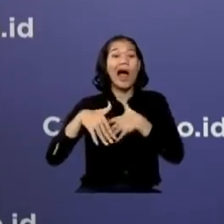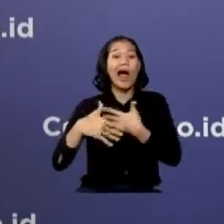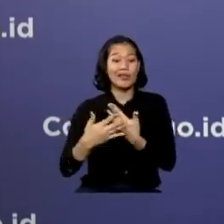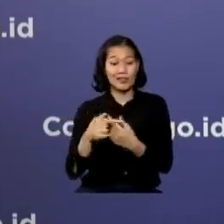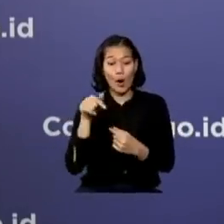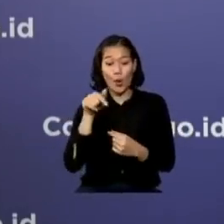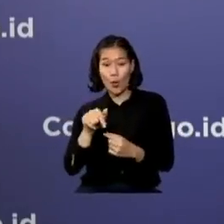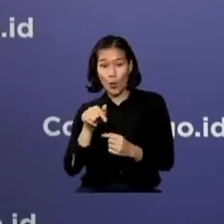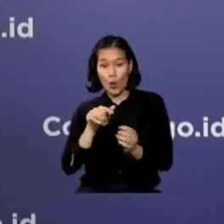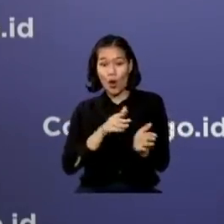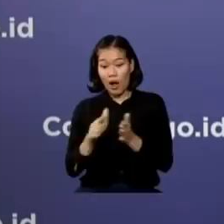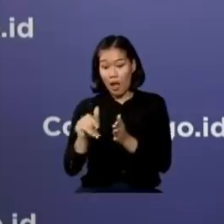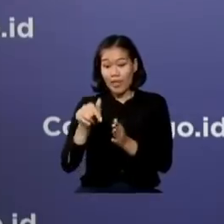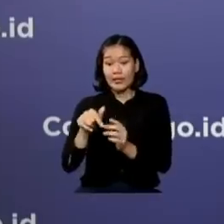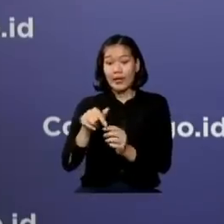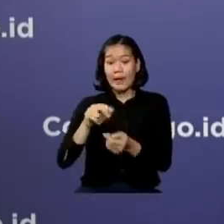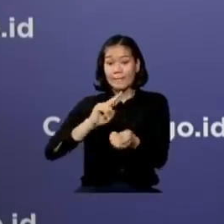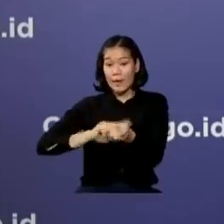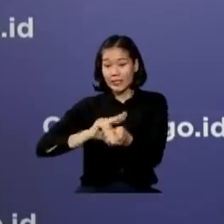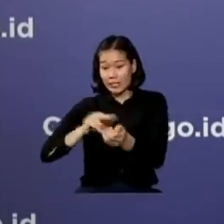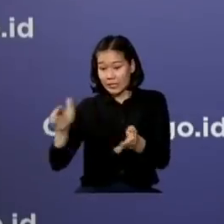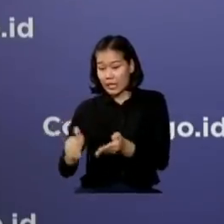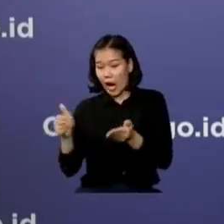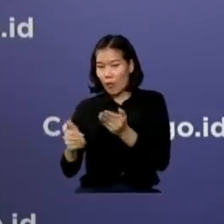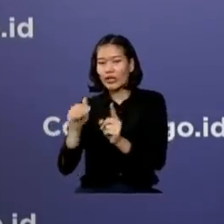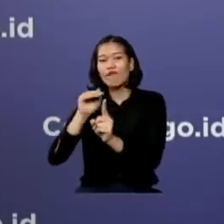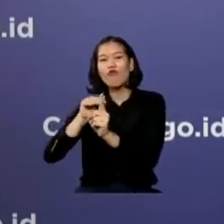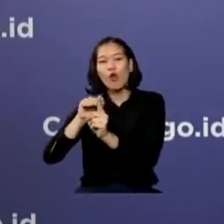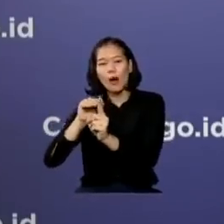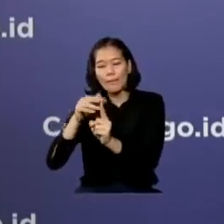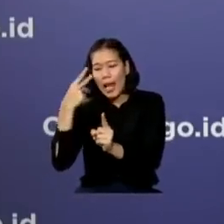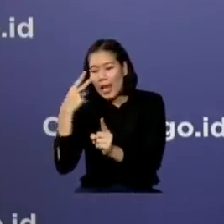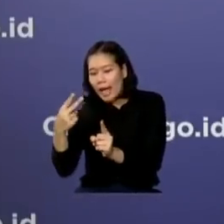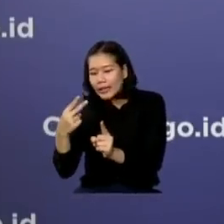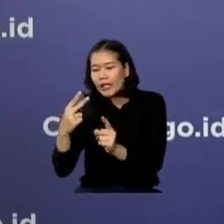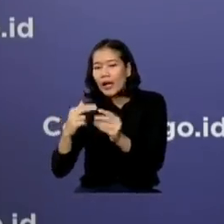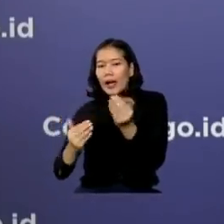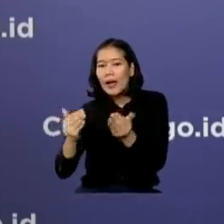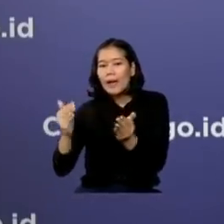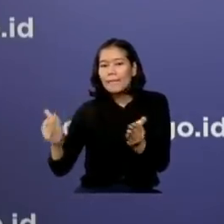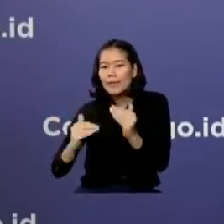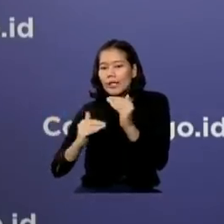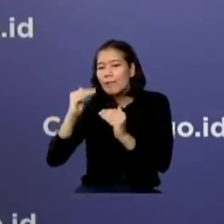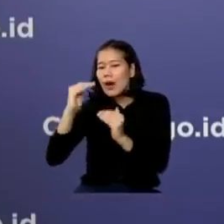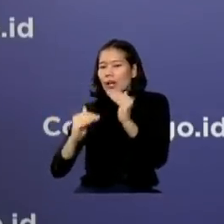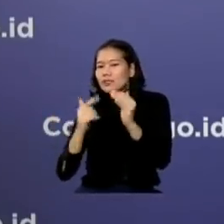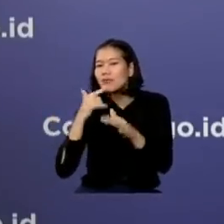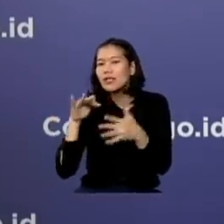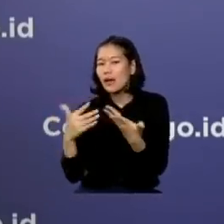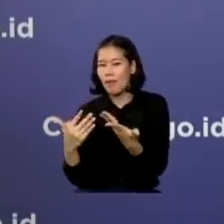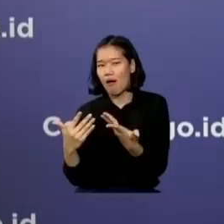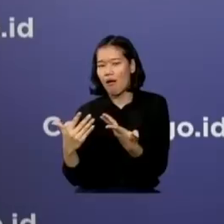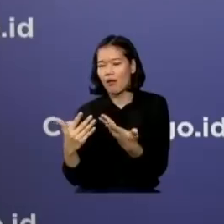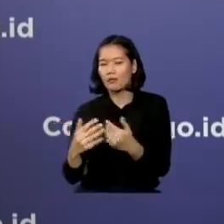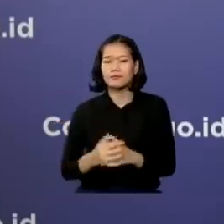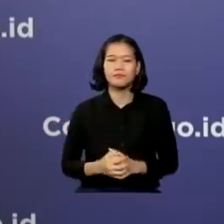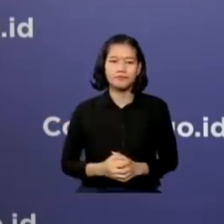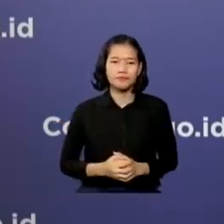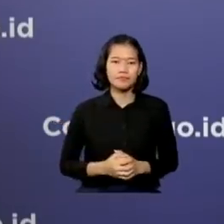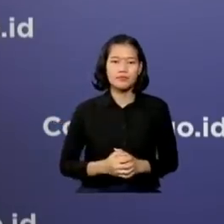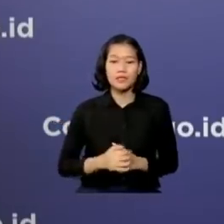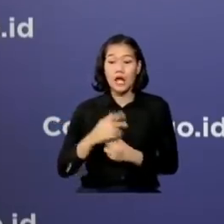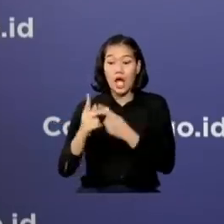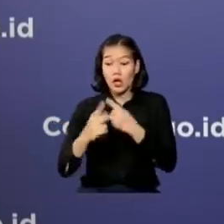follow up dari pasien yang sudah kita rawat untuk menentukan kondisi antigennya terakhir